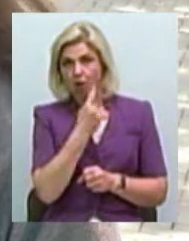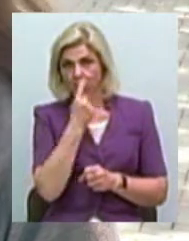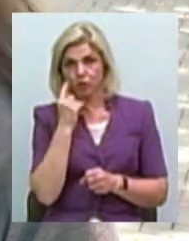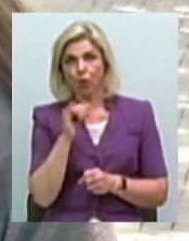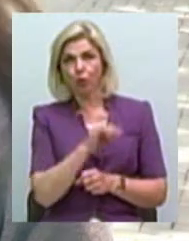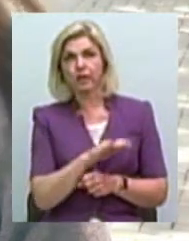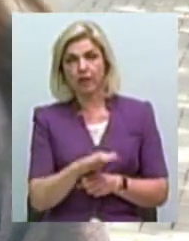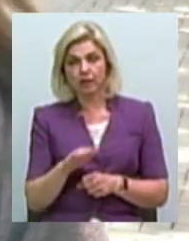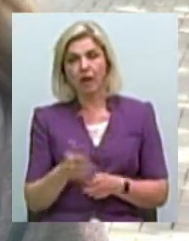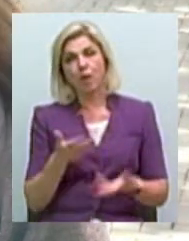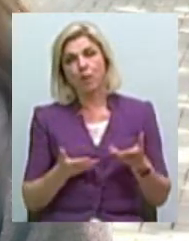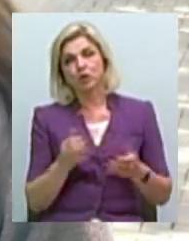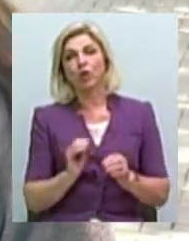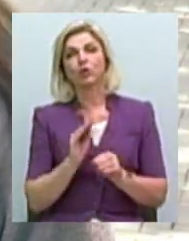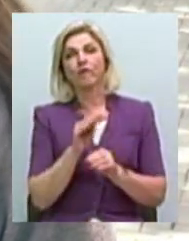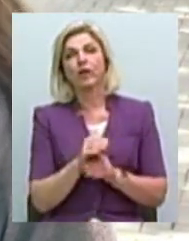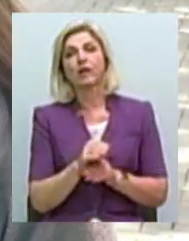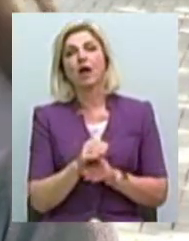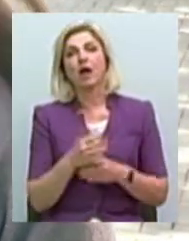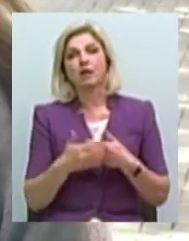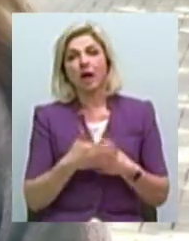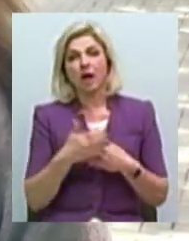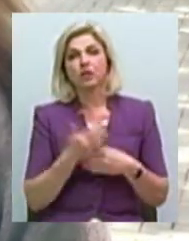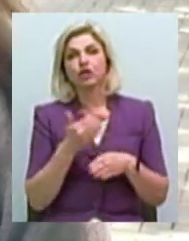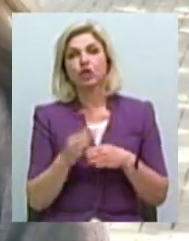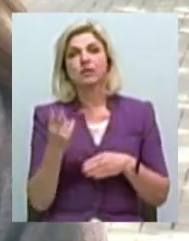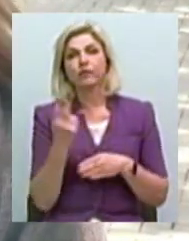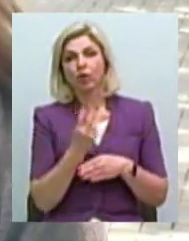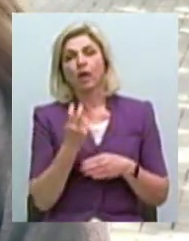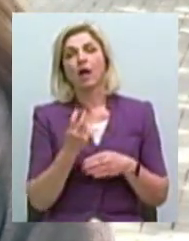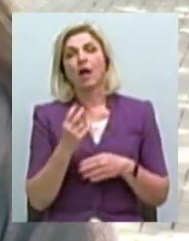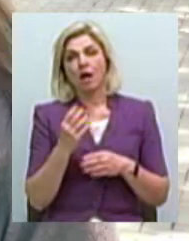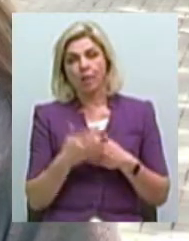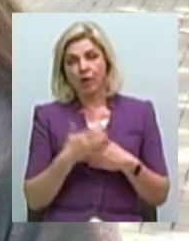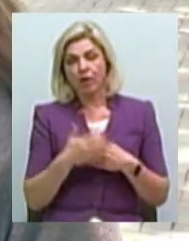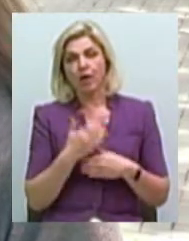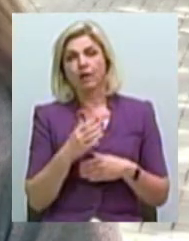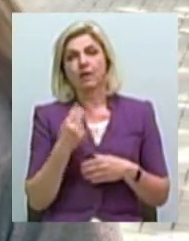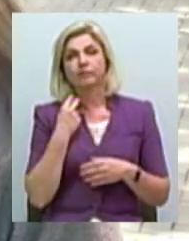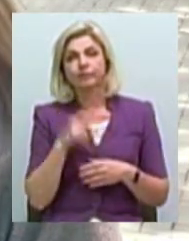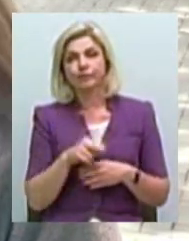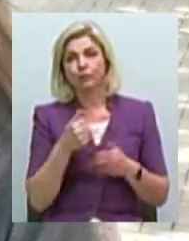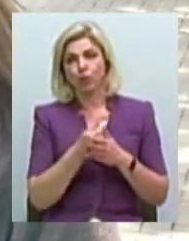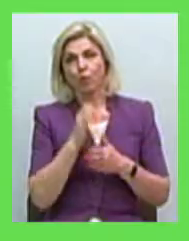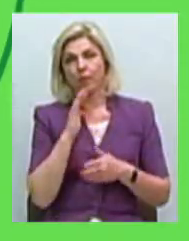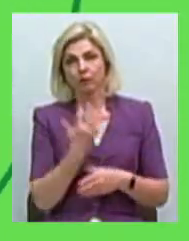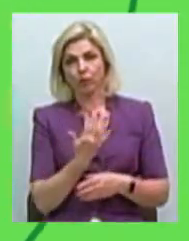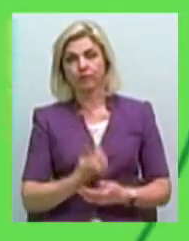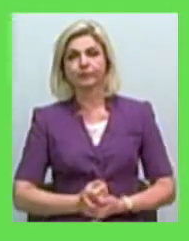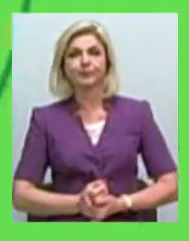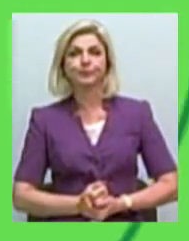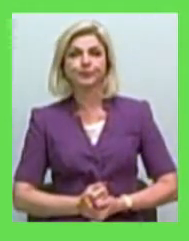дітей, можливо, додаткову кваліфікацію на частину другої, санкція якої передбачає покарання у вигляді позбавлення волі до 5 років.